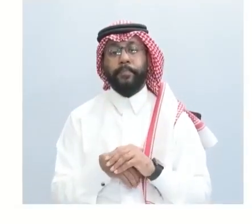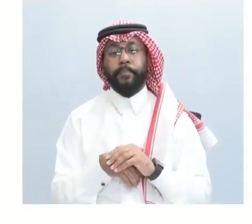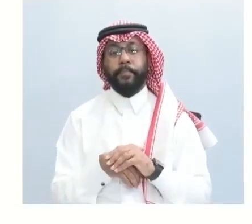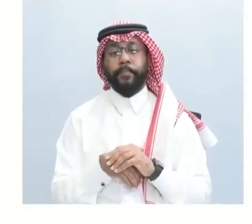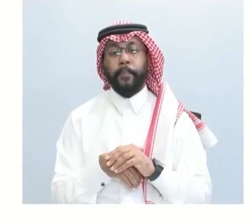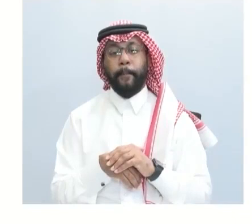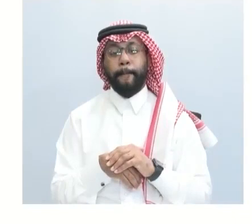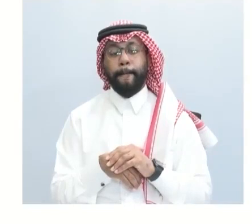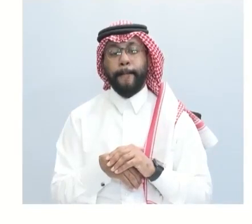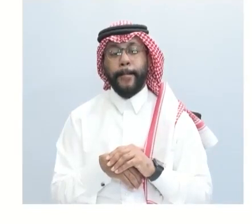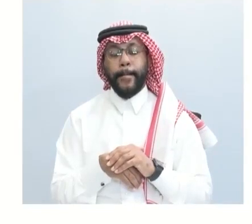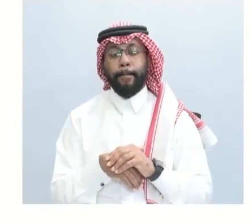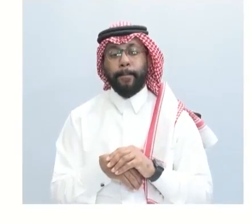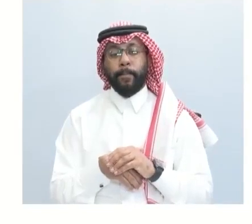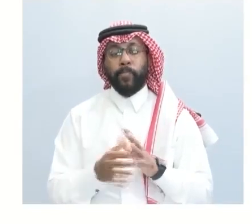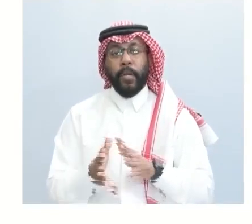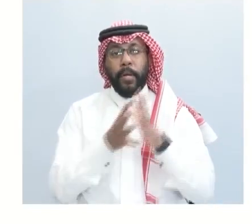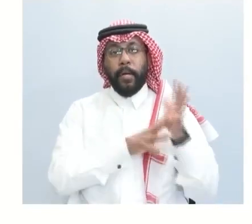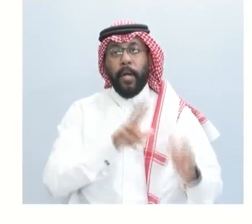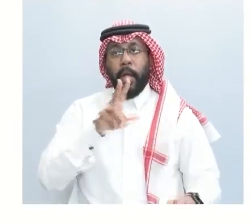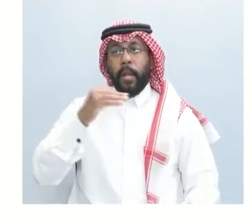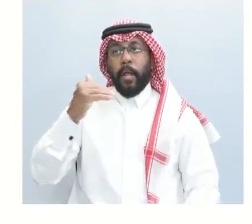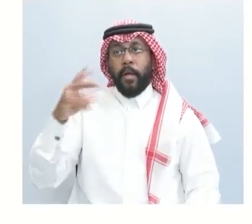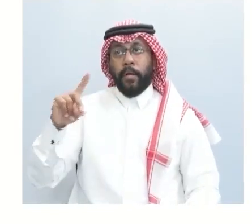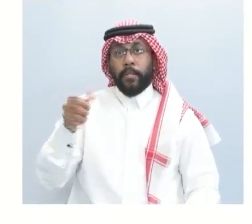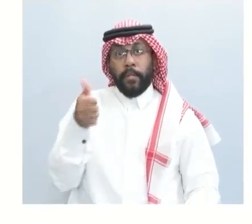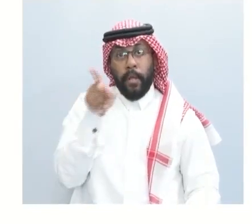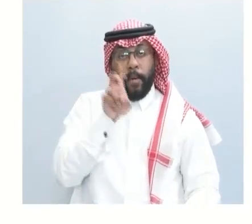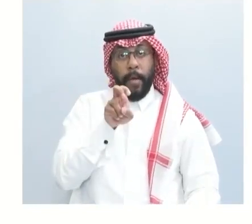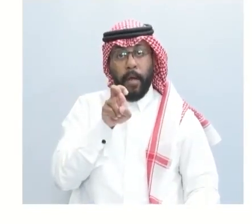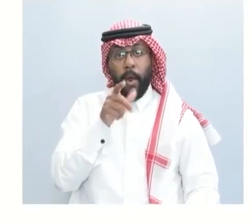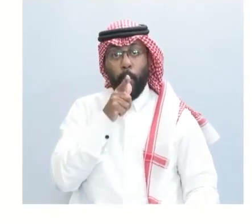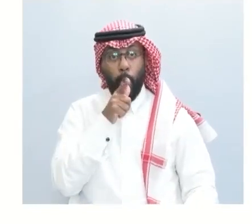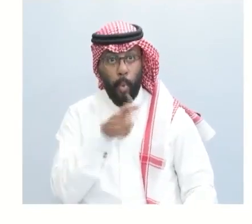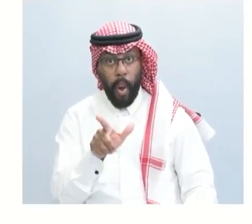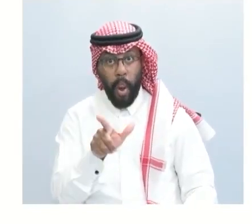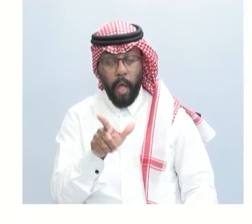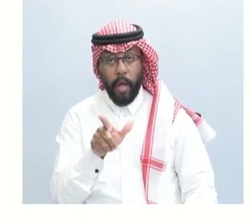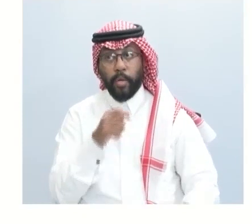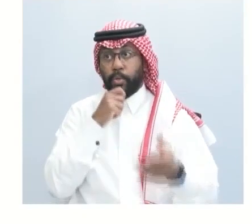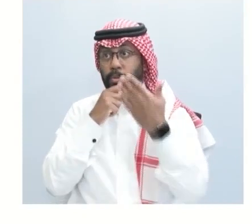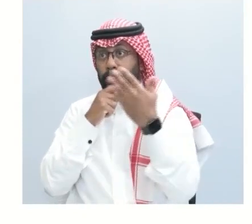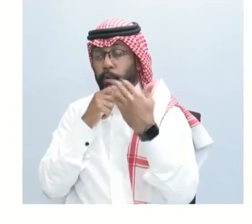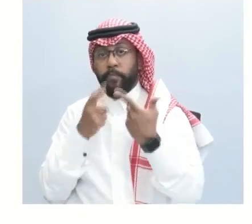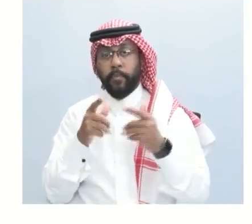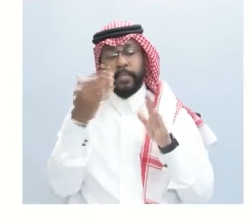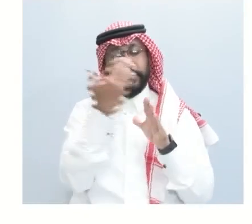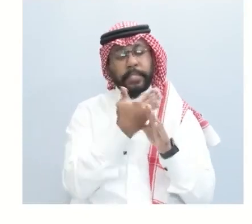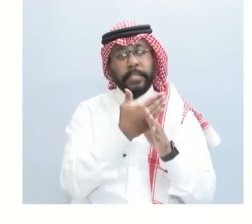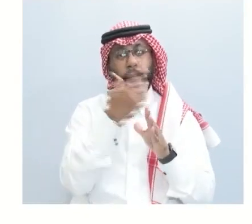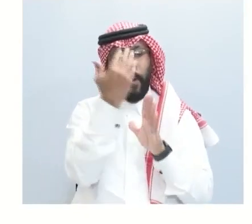وتذكرها هنا في ضوء مهارات الخطابه والالقاء في ضوء مهارات الخطابه والالقاء حدد الاسباب التي